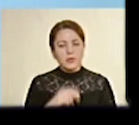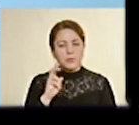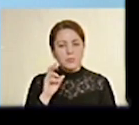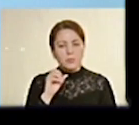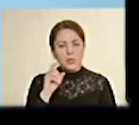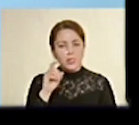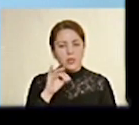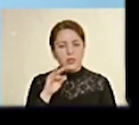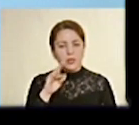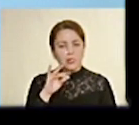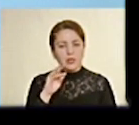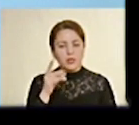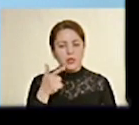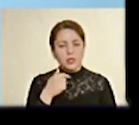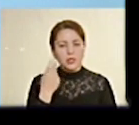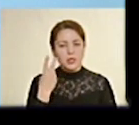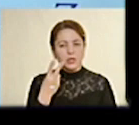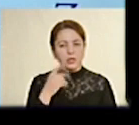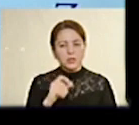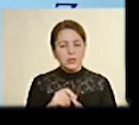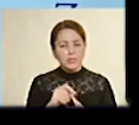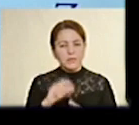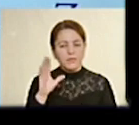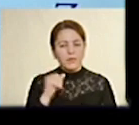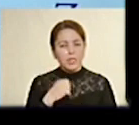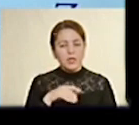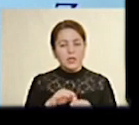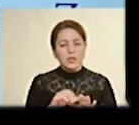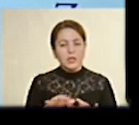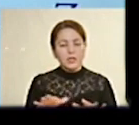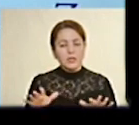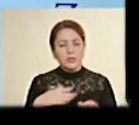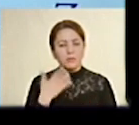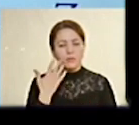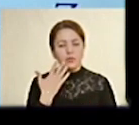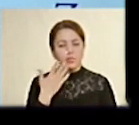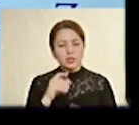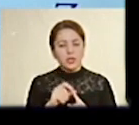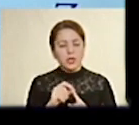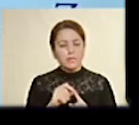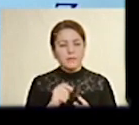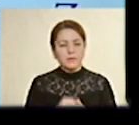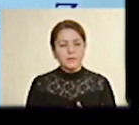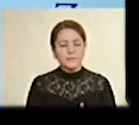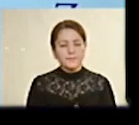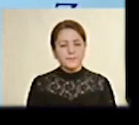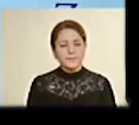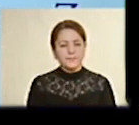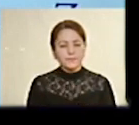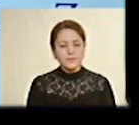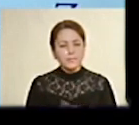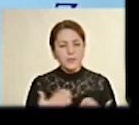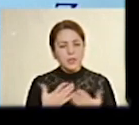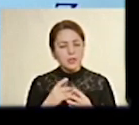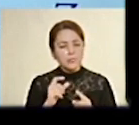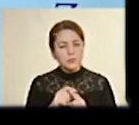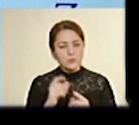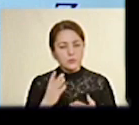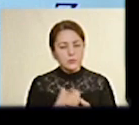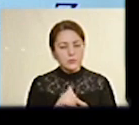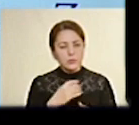behining 2-chi harfi va ildizning 5-chi harfi. Qanday so'z hosil